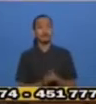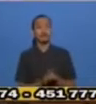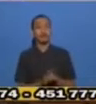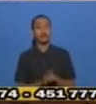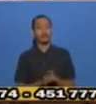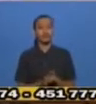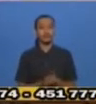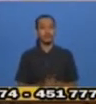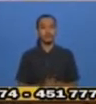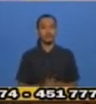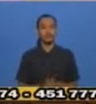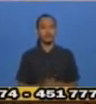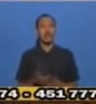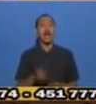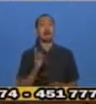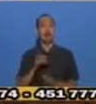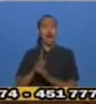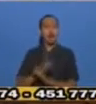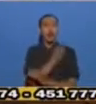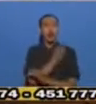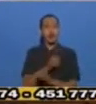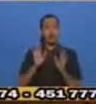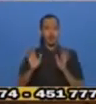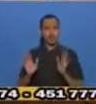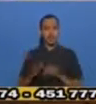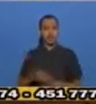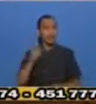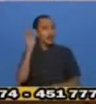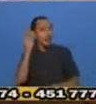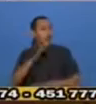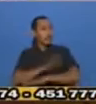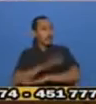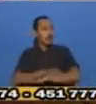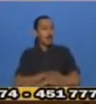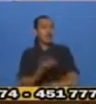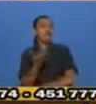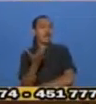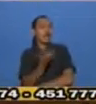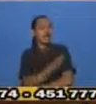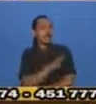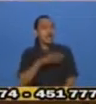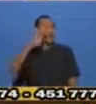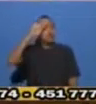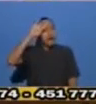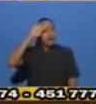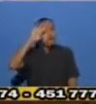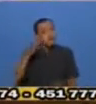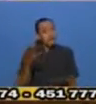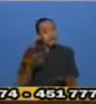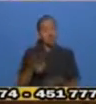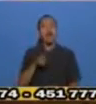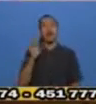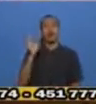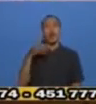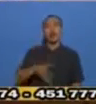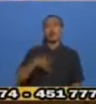Mbak, nanti kalau sudah divaksin demam ini lah, para orang tua itu takut gitu. Nanti kalau anak saya terus demam, saya nanti repot, saya ini